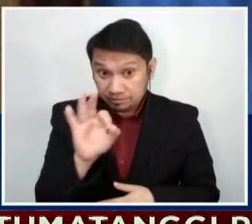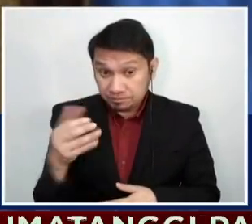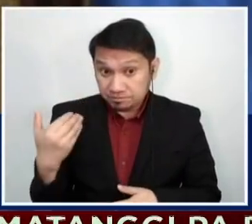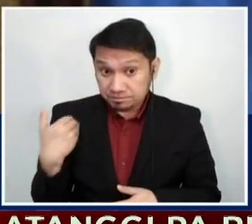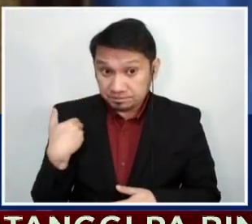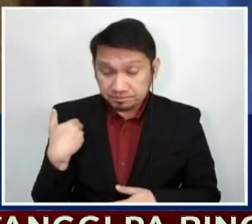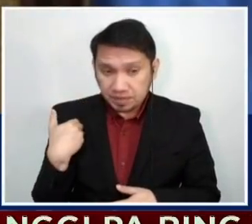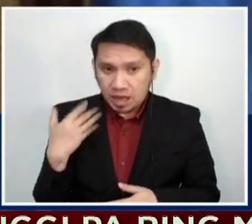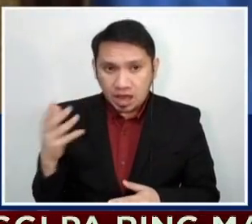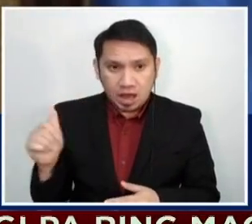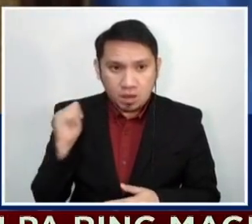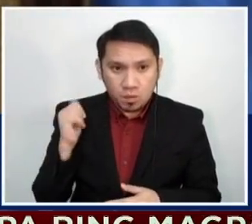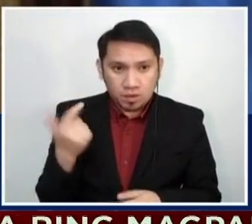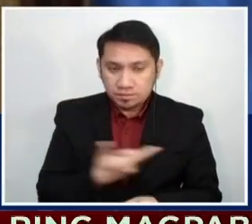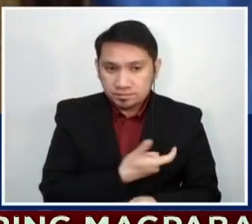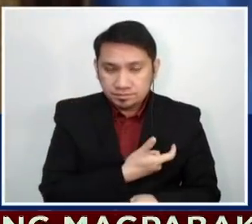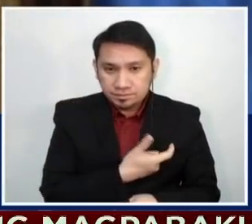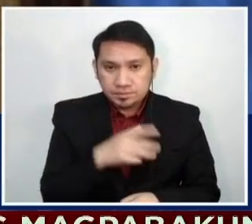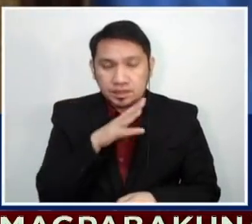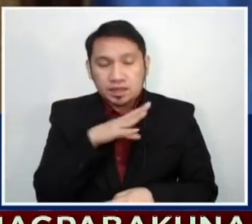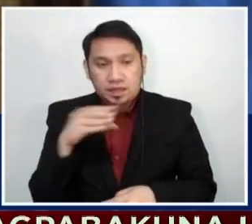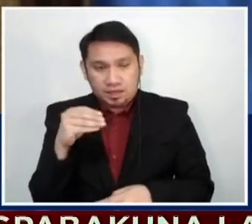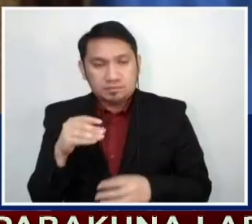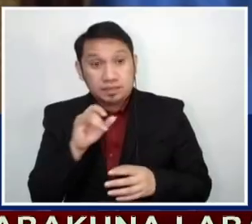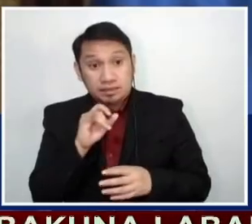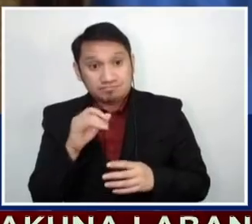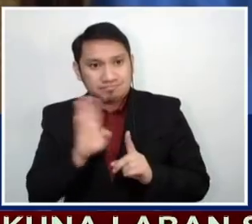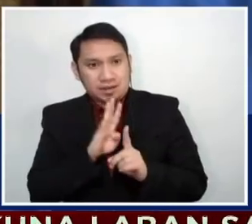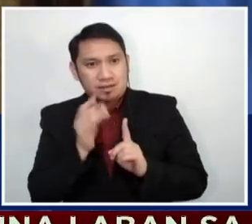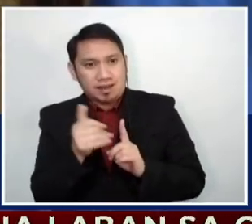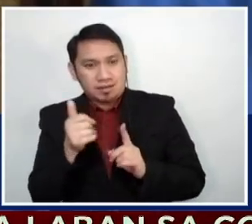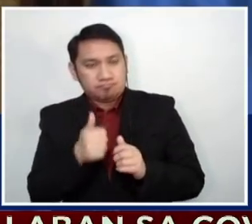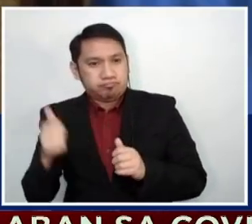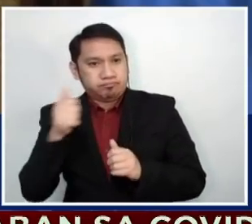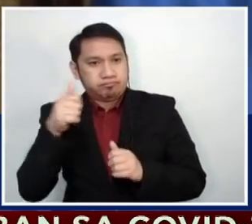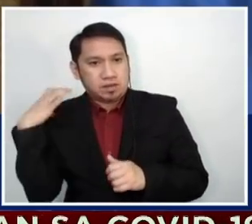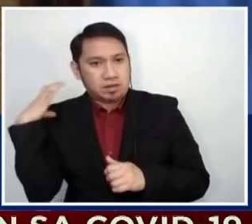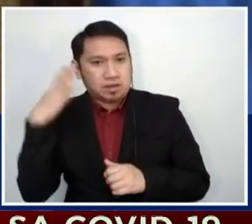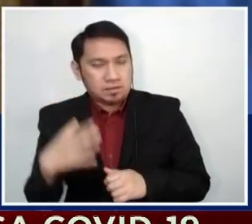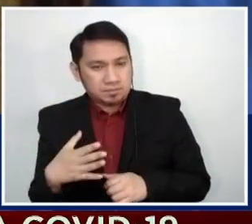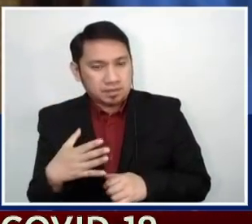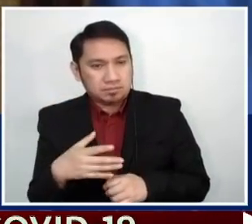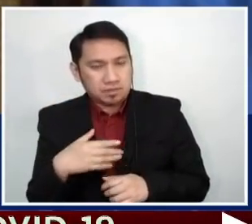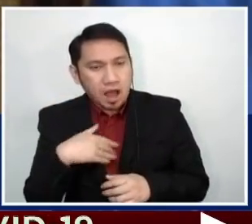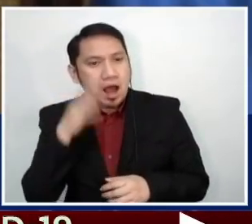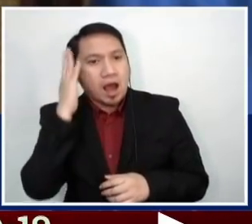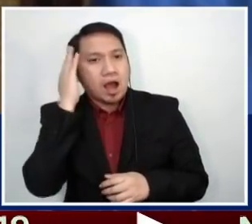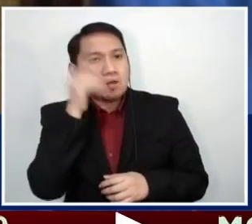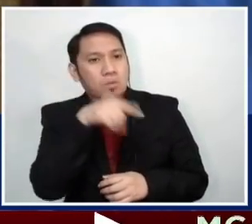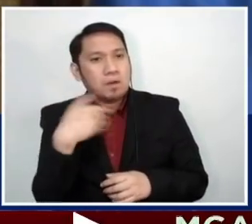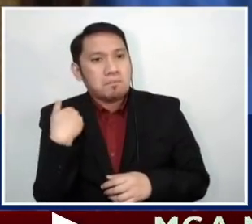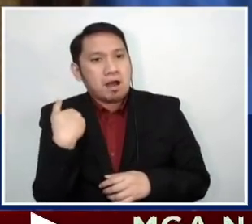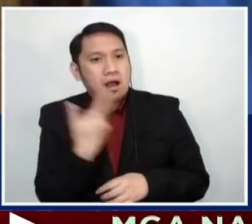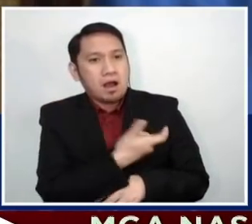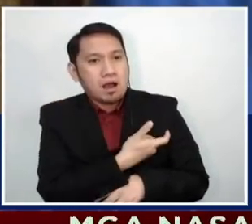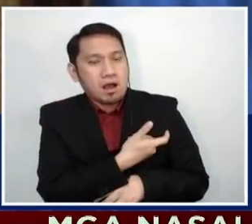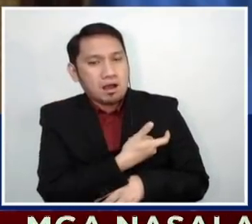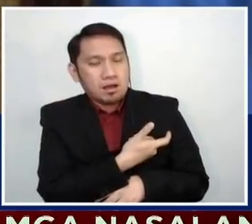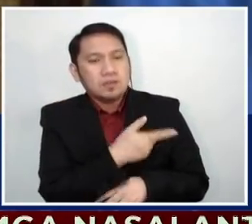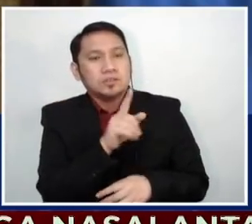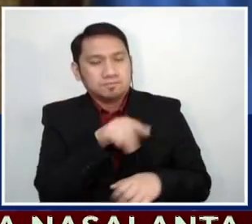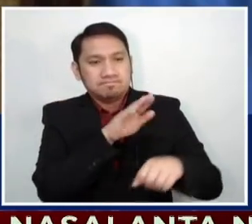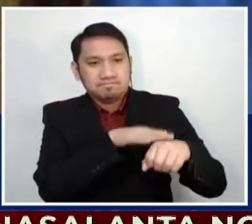at nalaman ng mga barangay captain, sabihin na lang nila, huwag kang